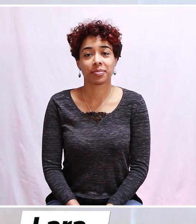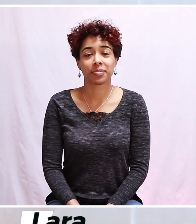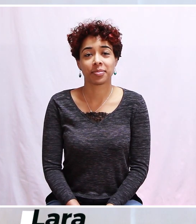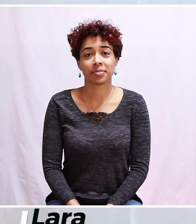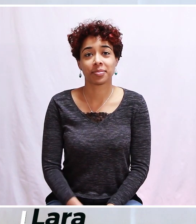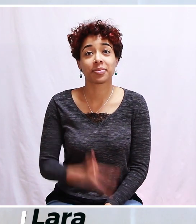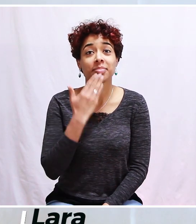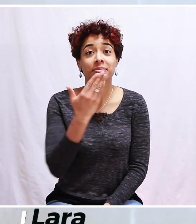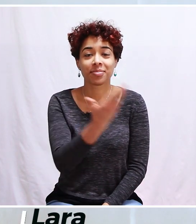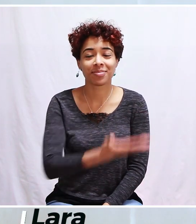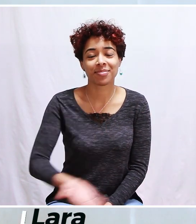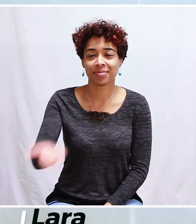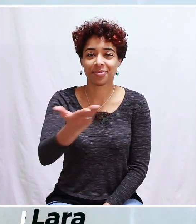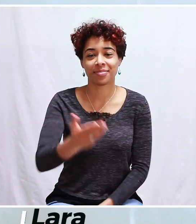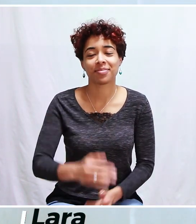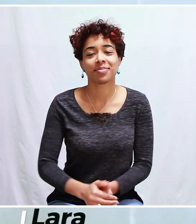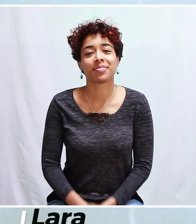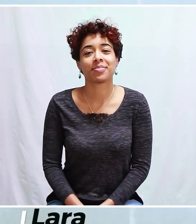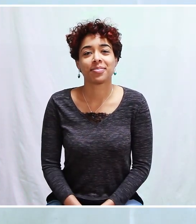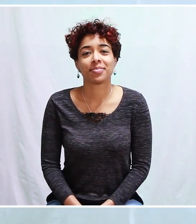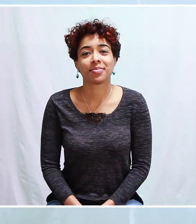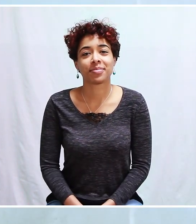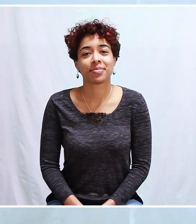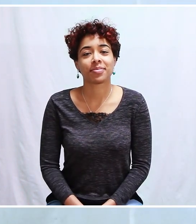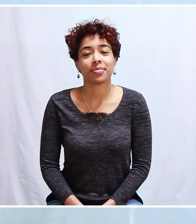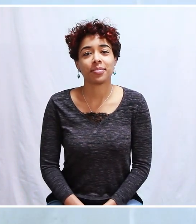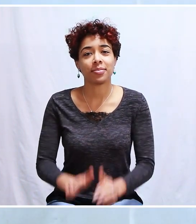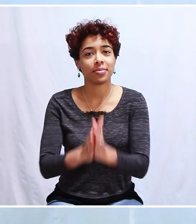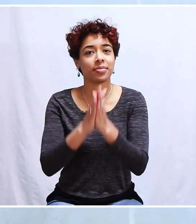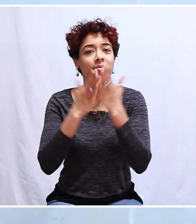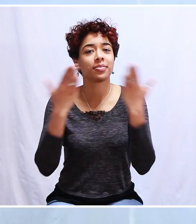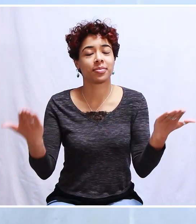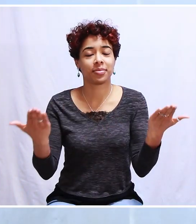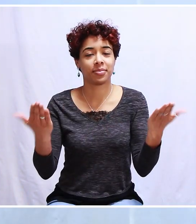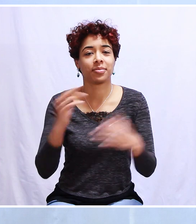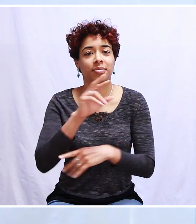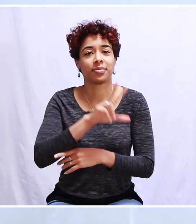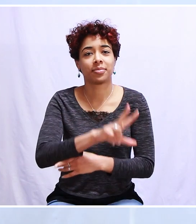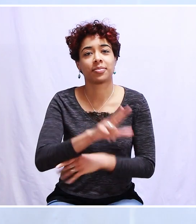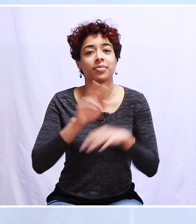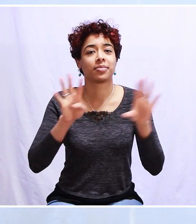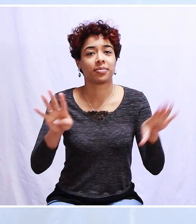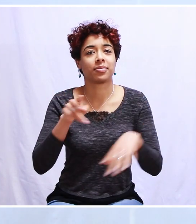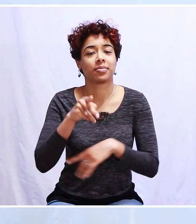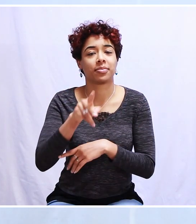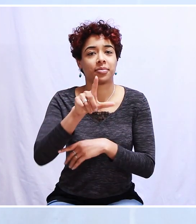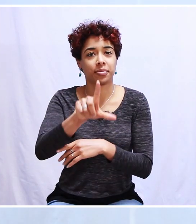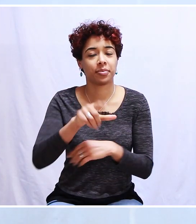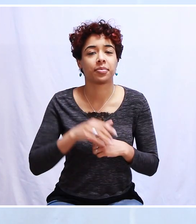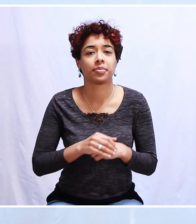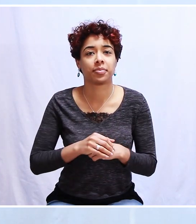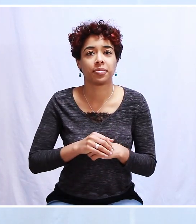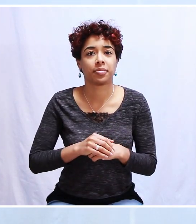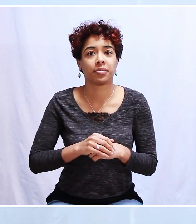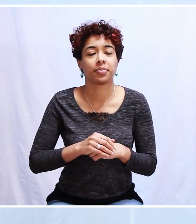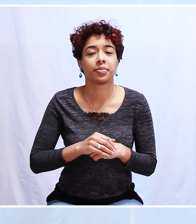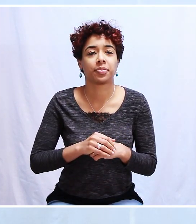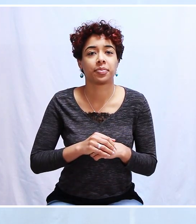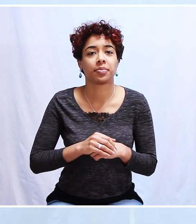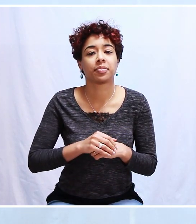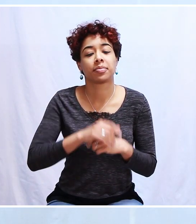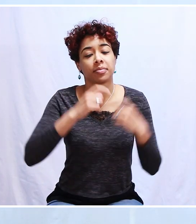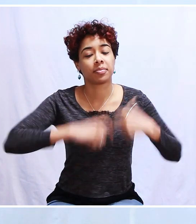Bonjour à tous et à toutes. Genèse 39, verset 2. L'Éternel fut avec lui et la